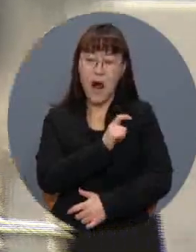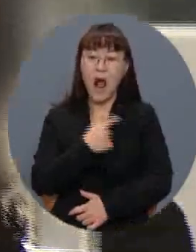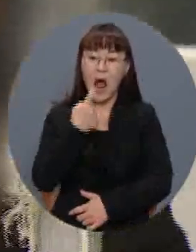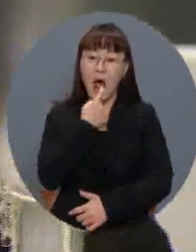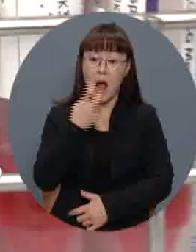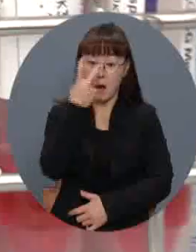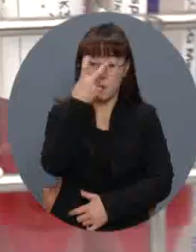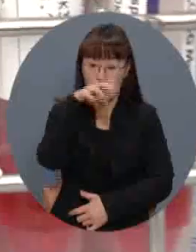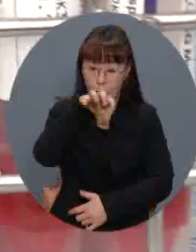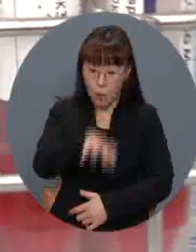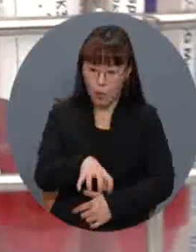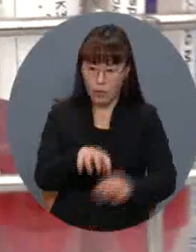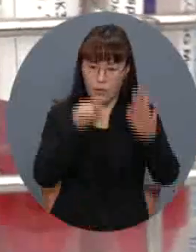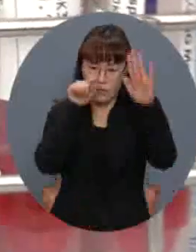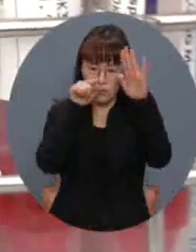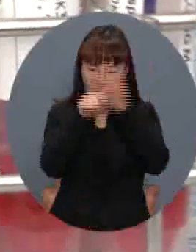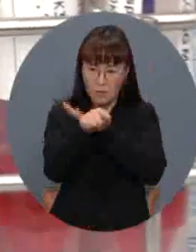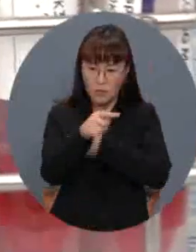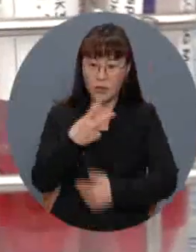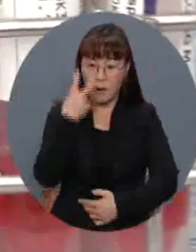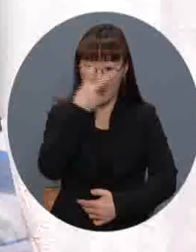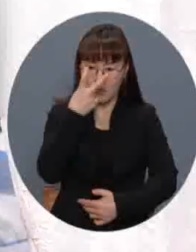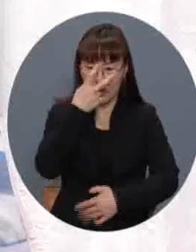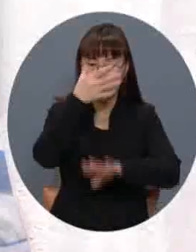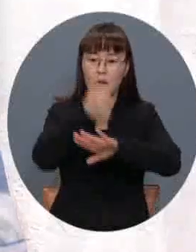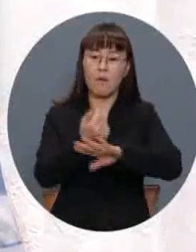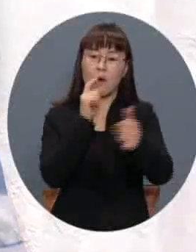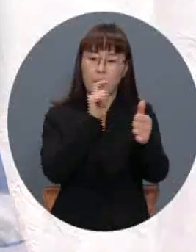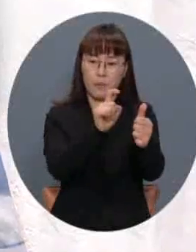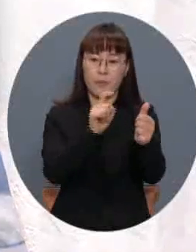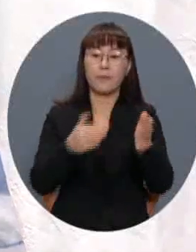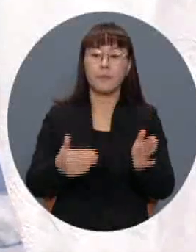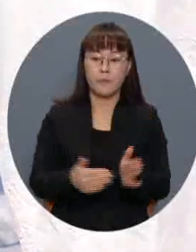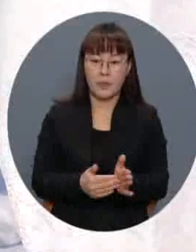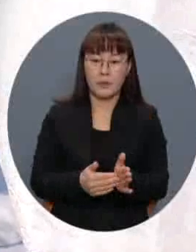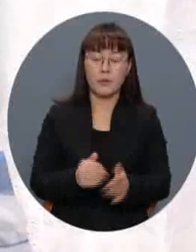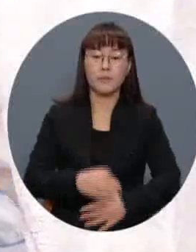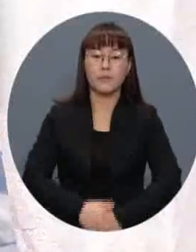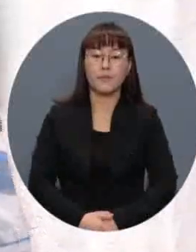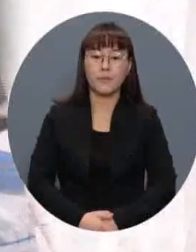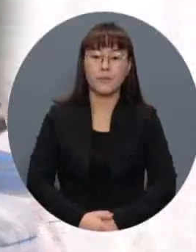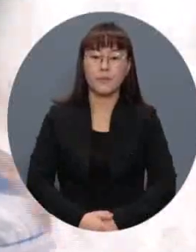임시선별검사소를 방문했다가 확진 판정을 받았습니다. MBC 뉴스 한태현입니다.